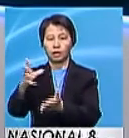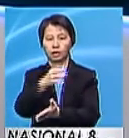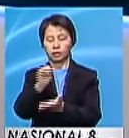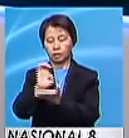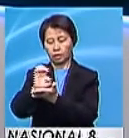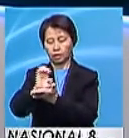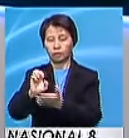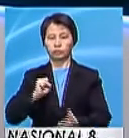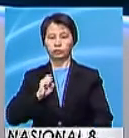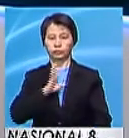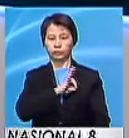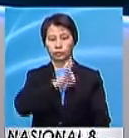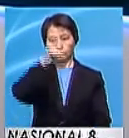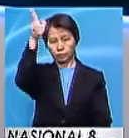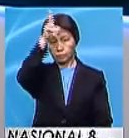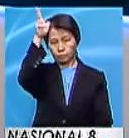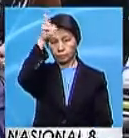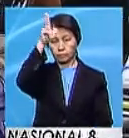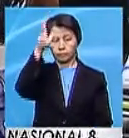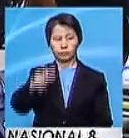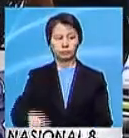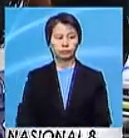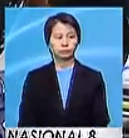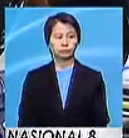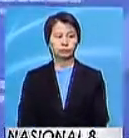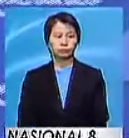elaun penjawat awam.